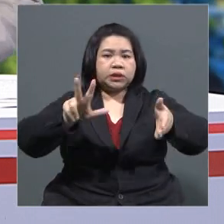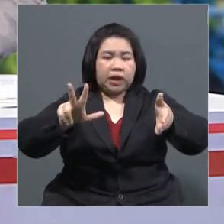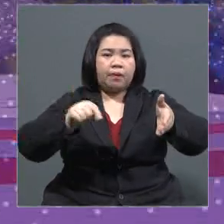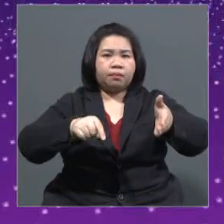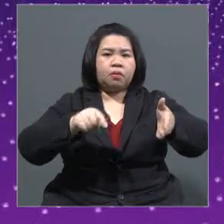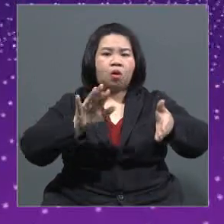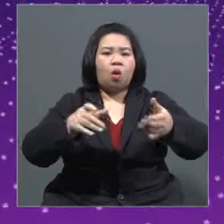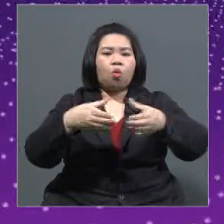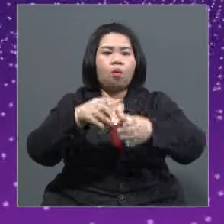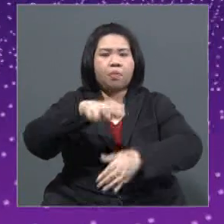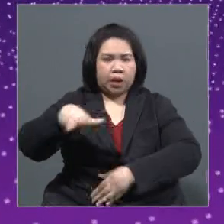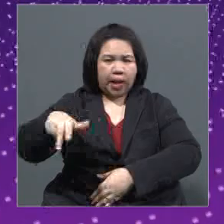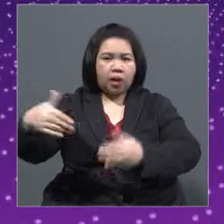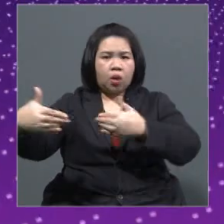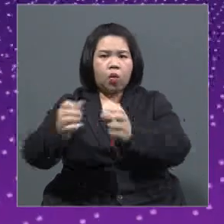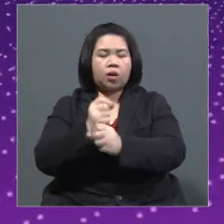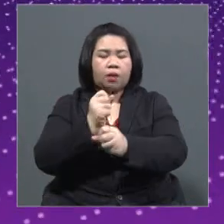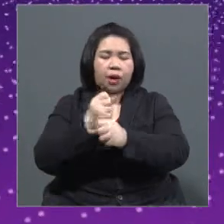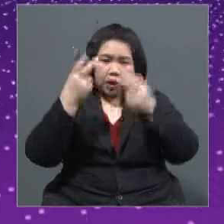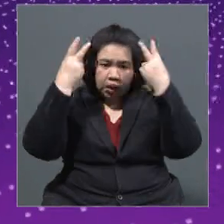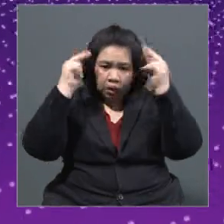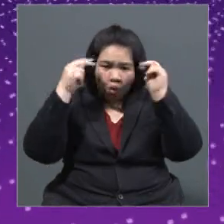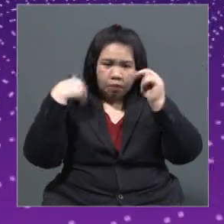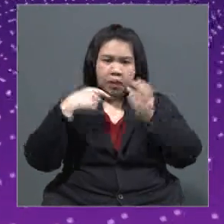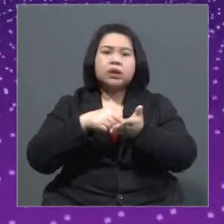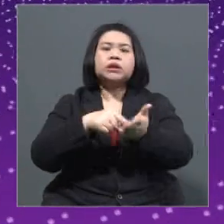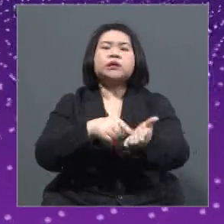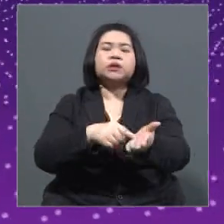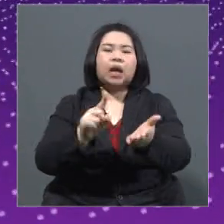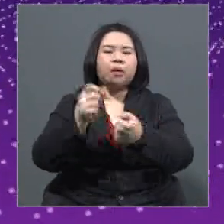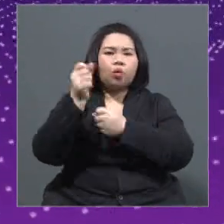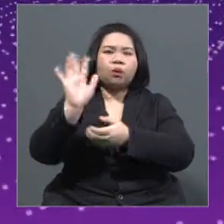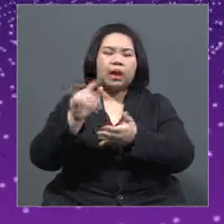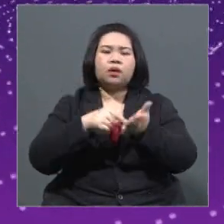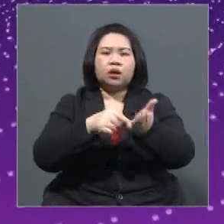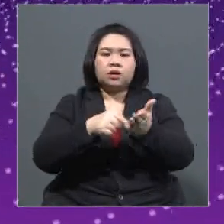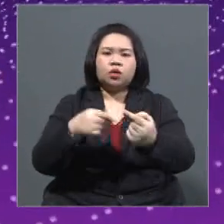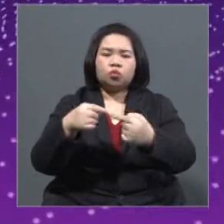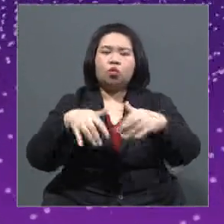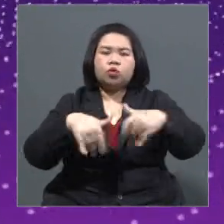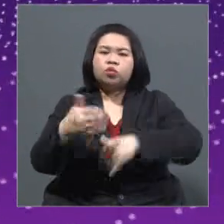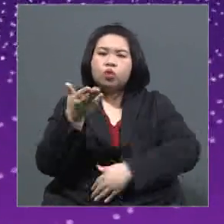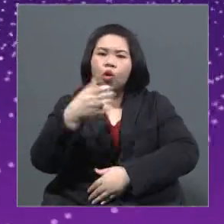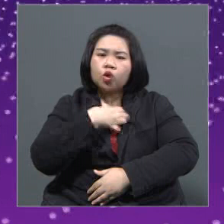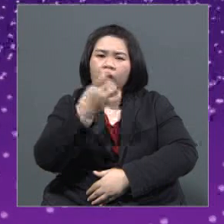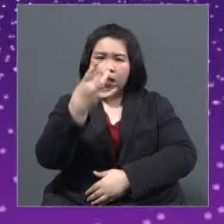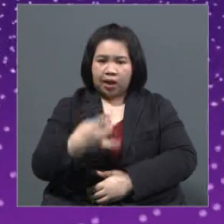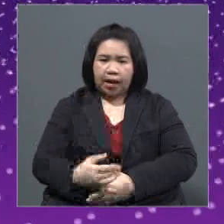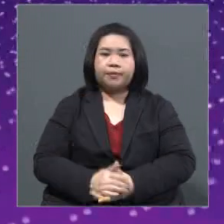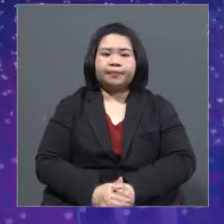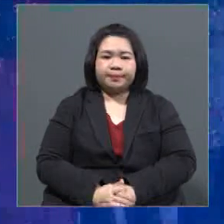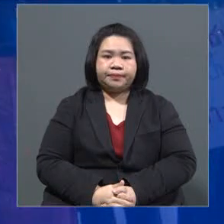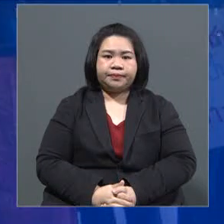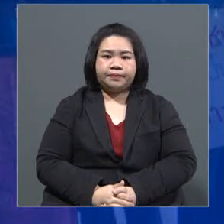การของพรรคเพื่อไทยและห้องทำงานของนายกรัฐมนตรีค่ะเพื่อไปยื่นข้อเสนอนโยบายของภาคประชาชน 10ด้านด้วยกันค่ะอย่างเรื่องแรก